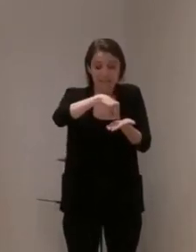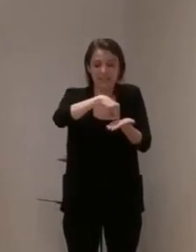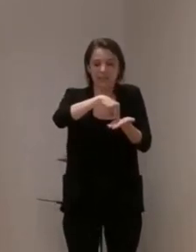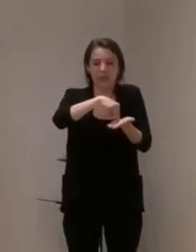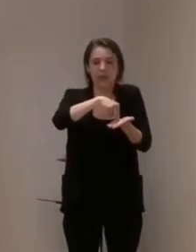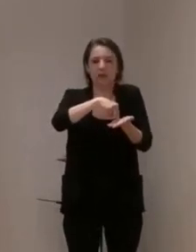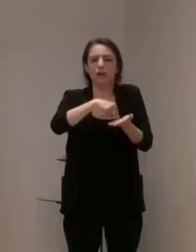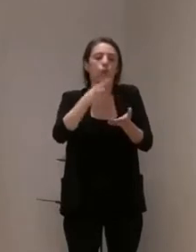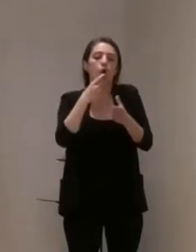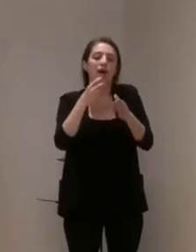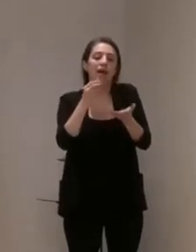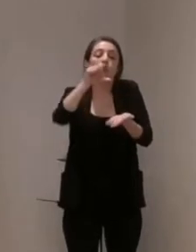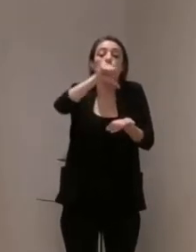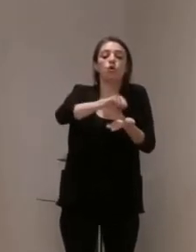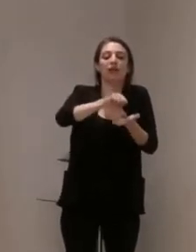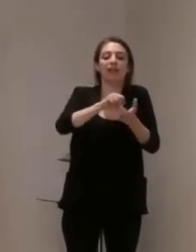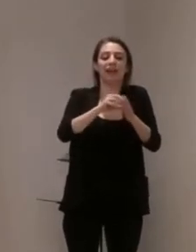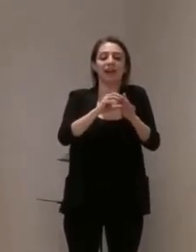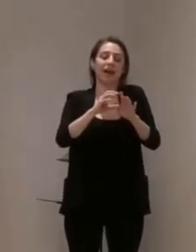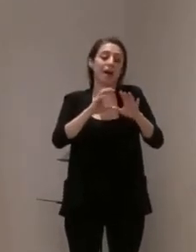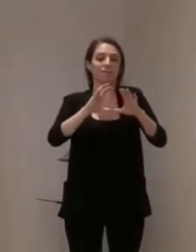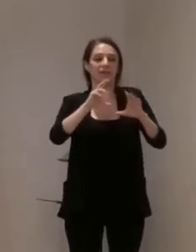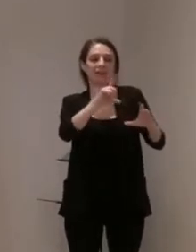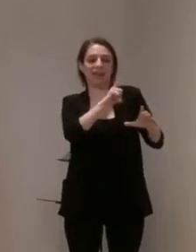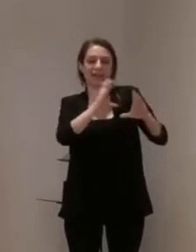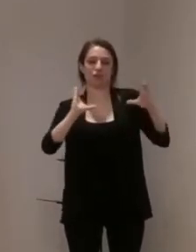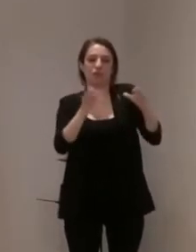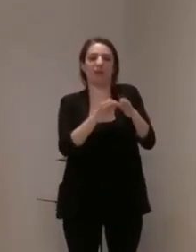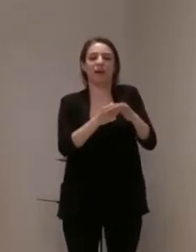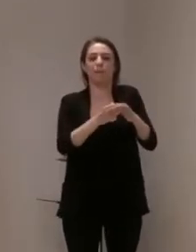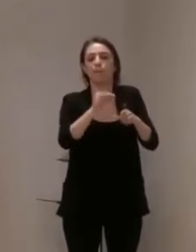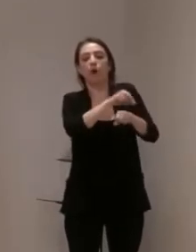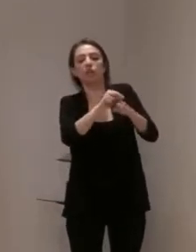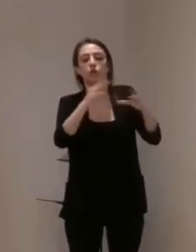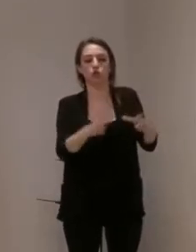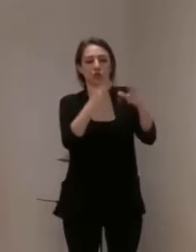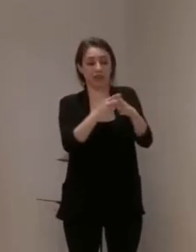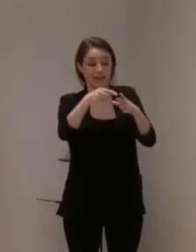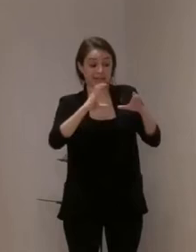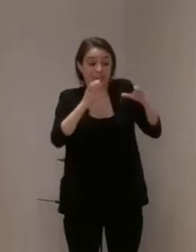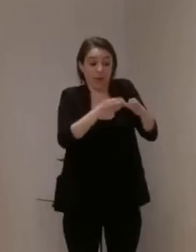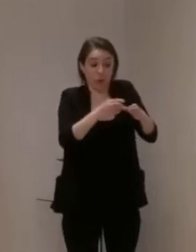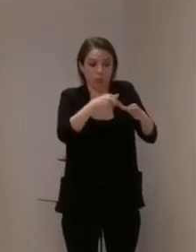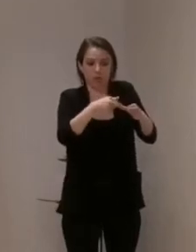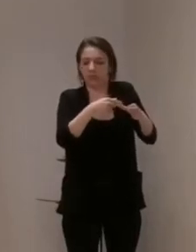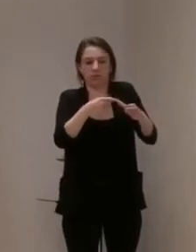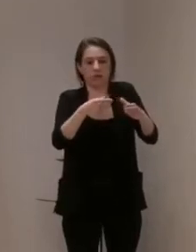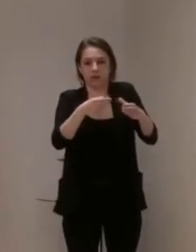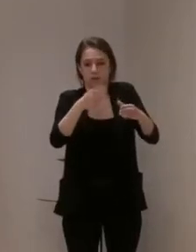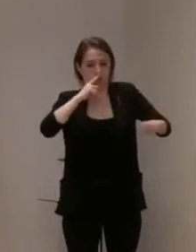Brigada Político-Social, que aquesta brigada abastava totes les accions a tot el nostre